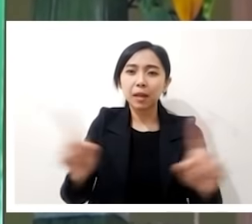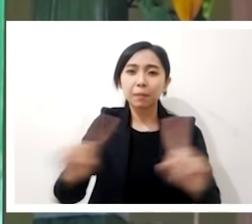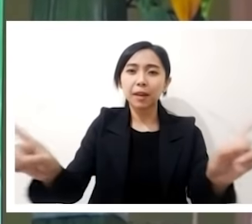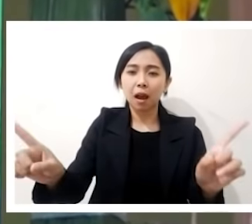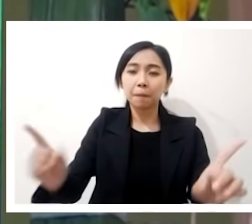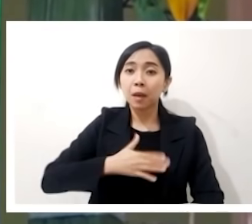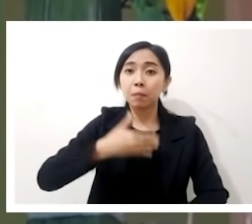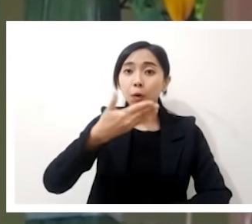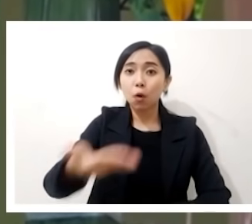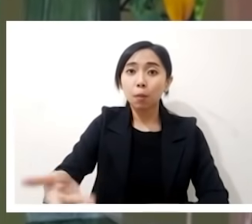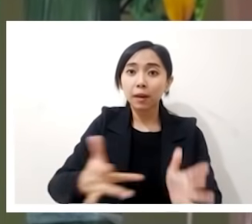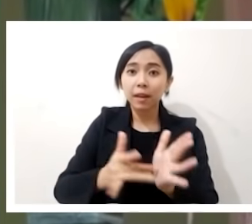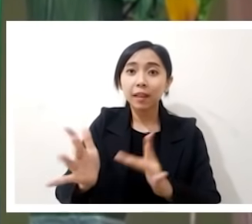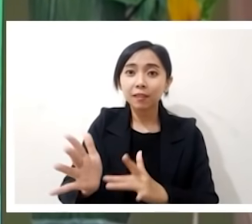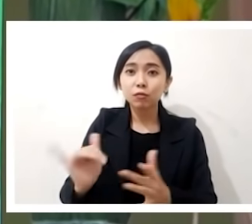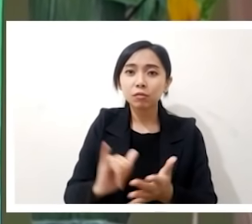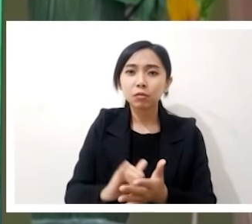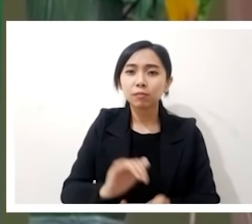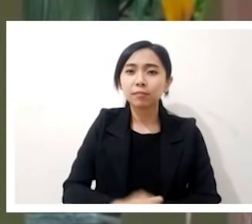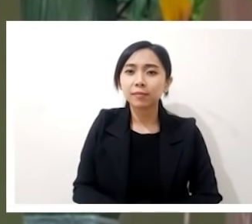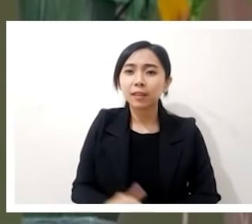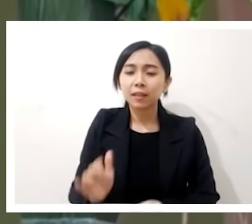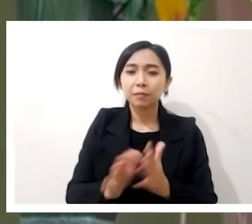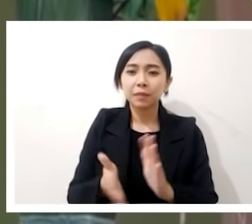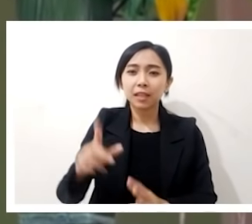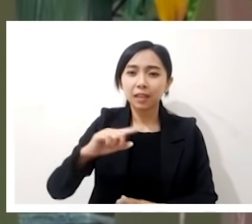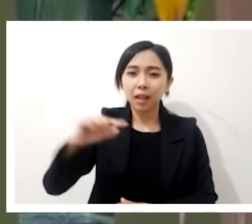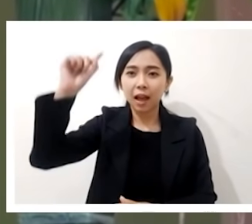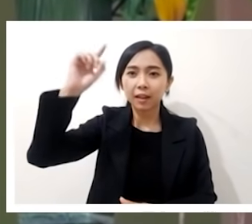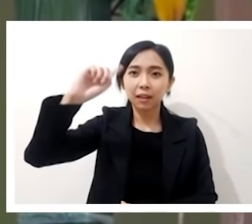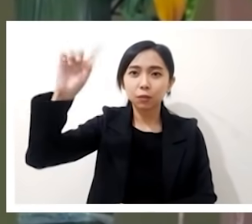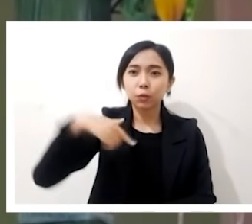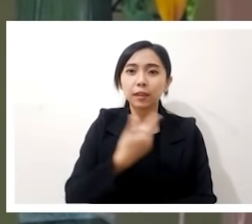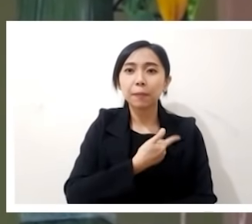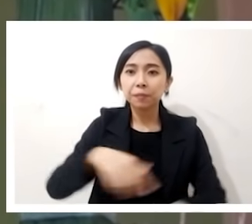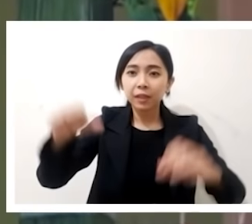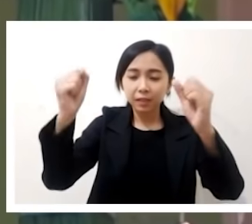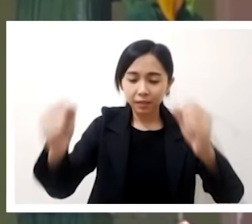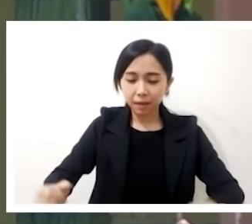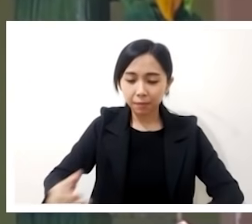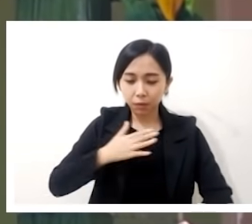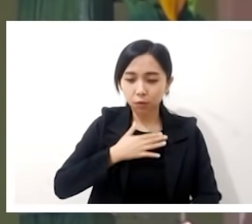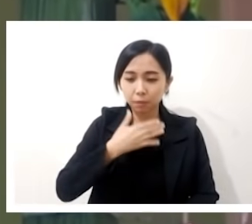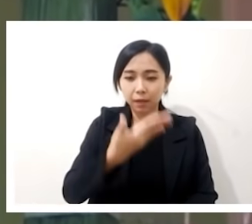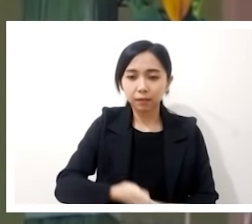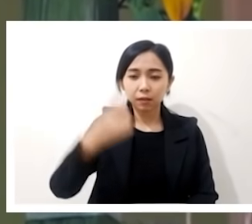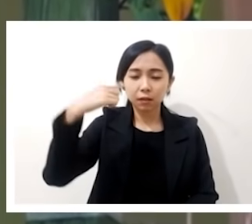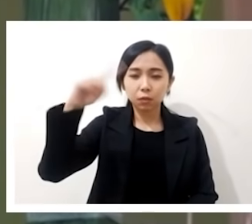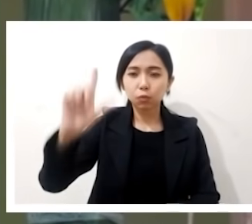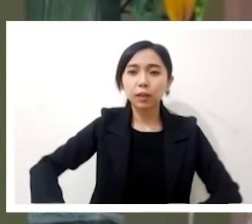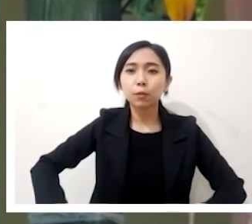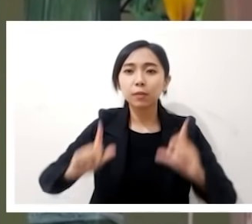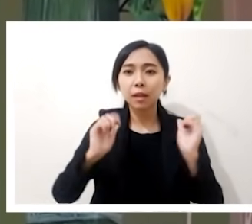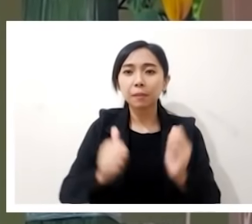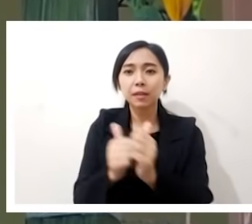demi keselamatan manusia juga menjadi teladan bagi kita untuk bersedia berkorban bagi kehidupan bersama.